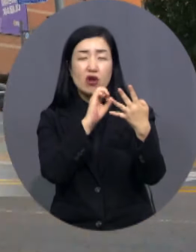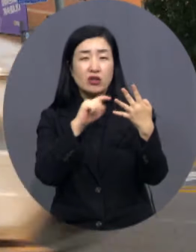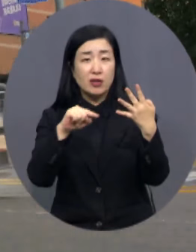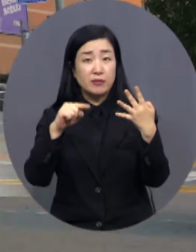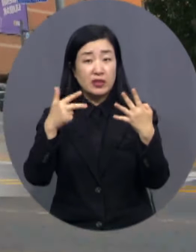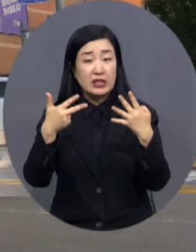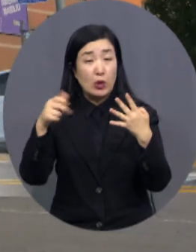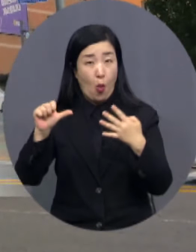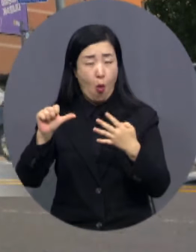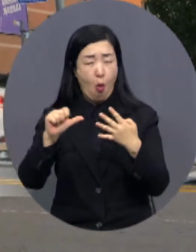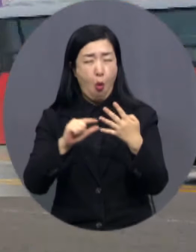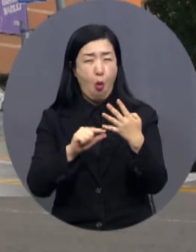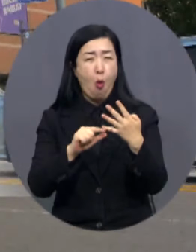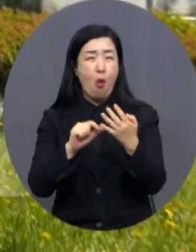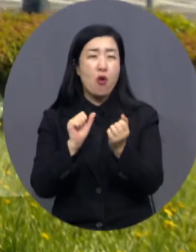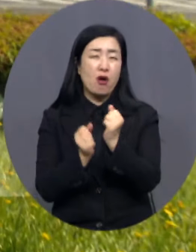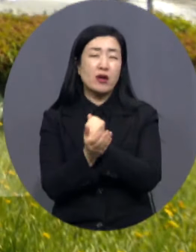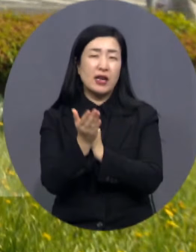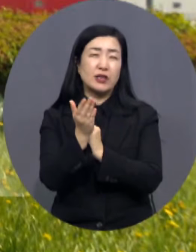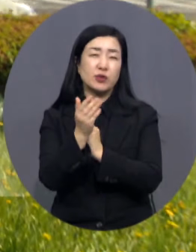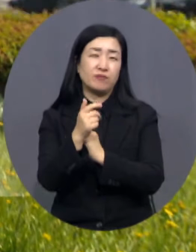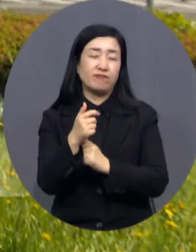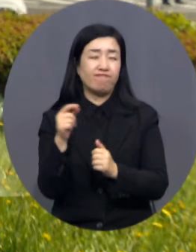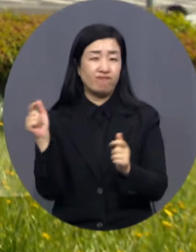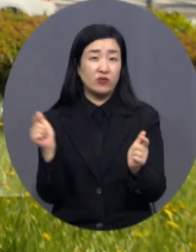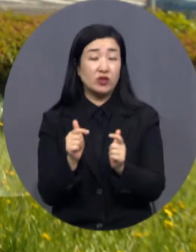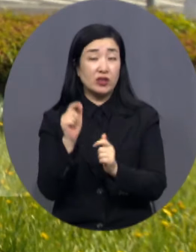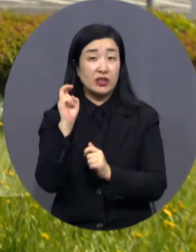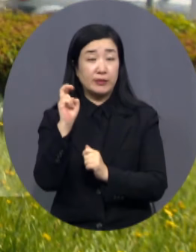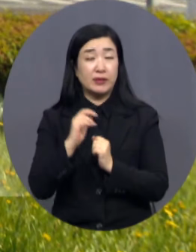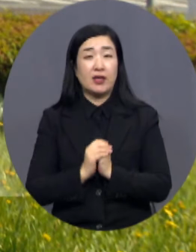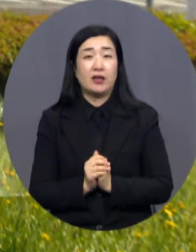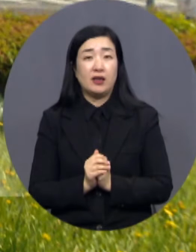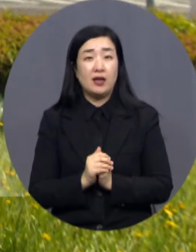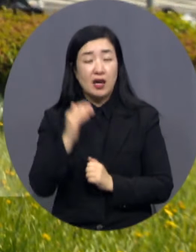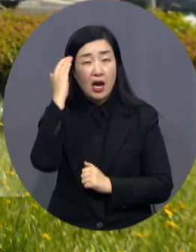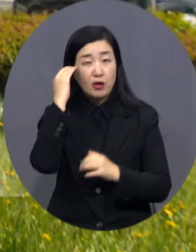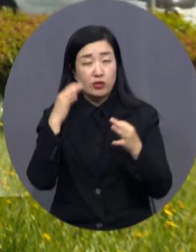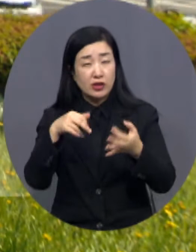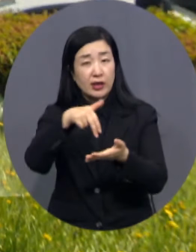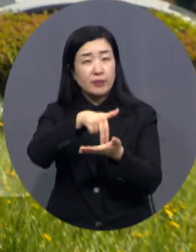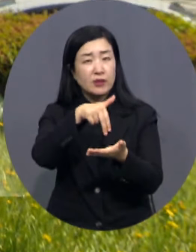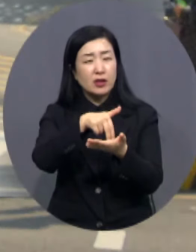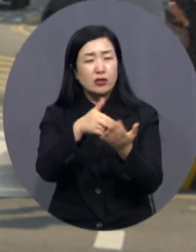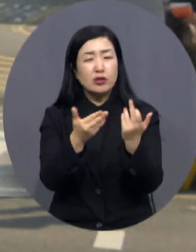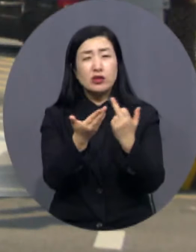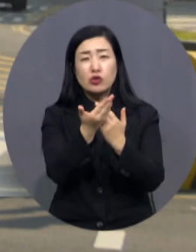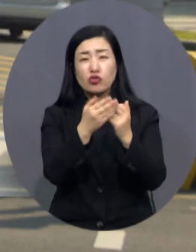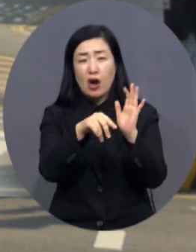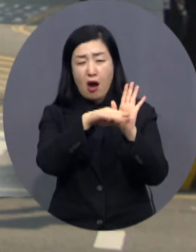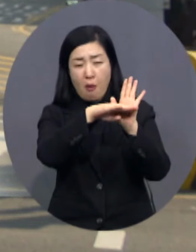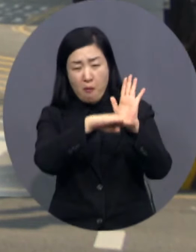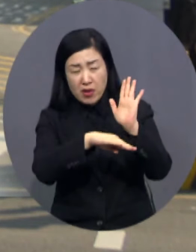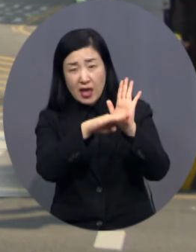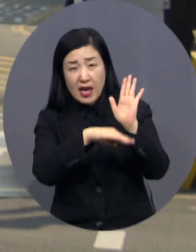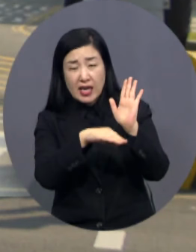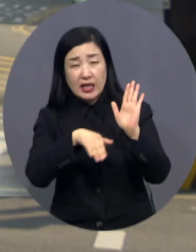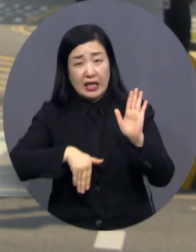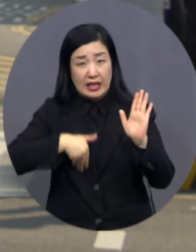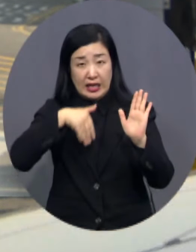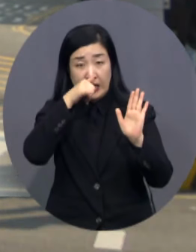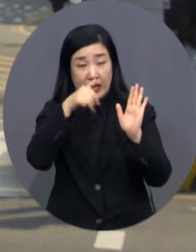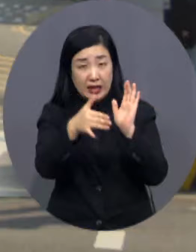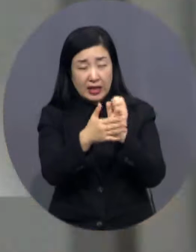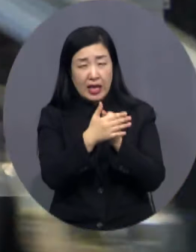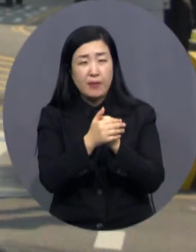0.75% 영향이 가장 적었습니다 반국 은행은 제주가 위도상 가장 남쪽에 있고 도시화와